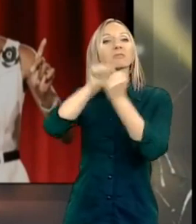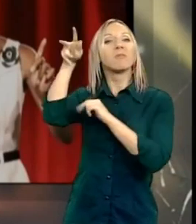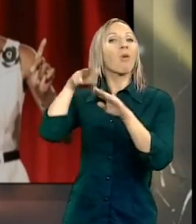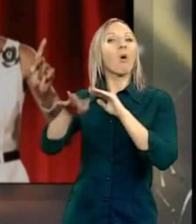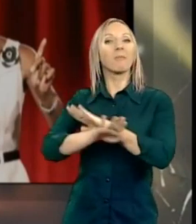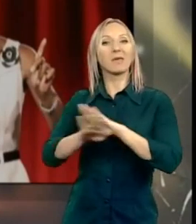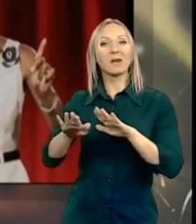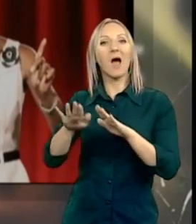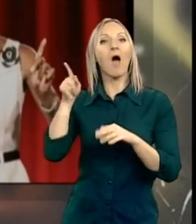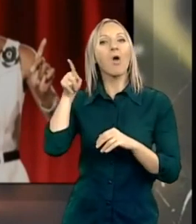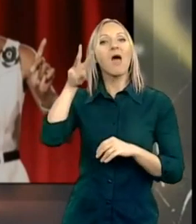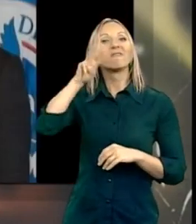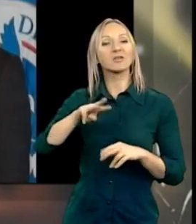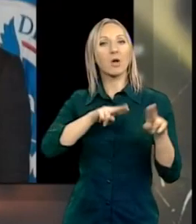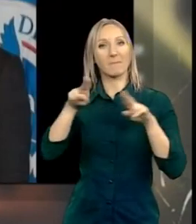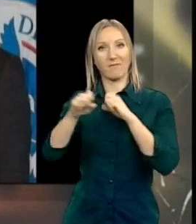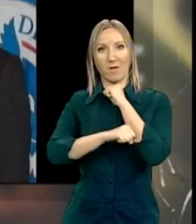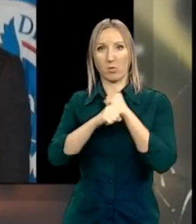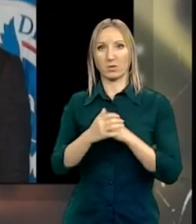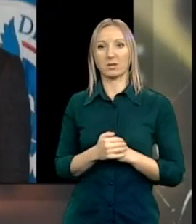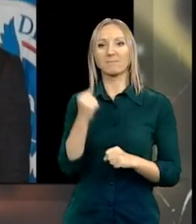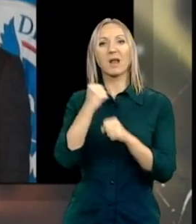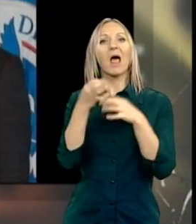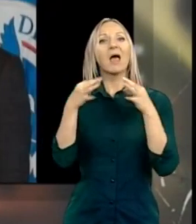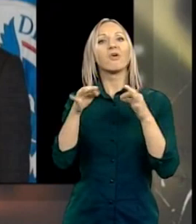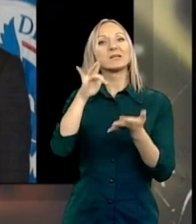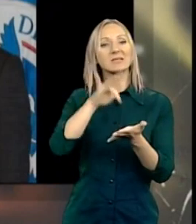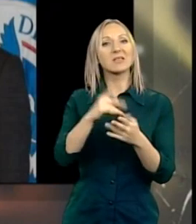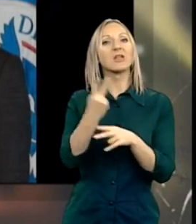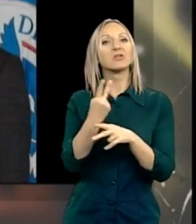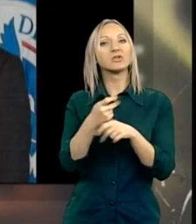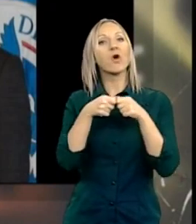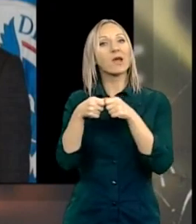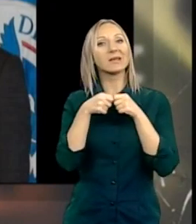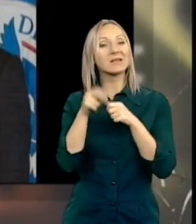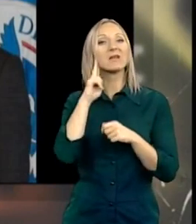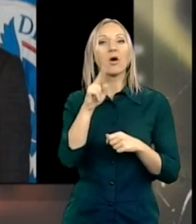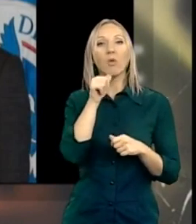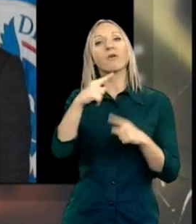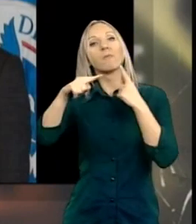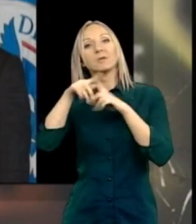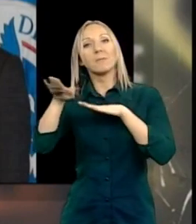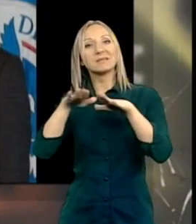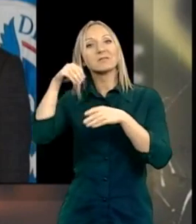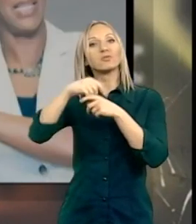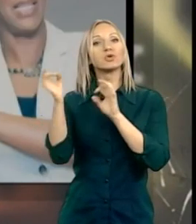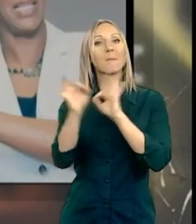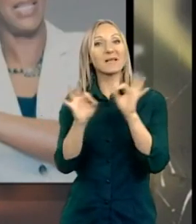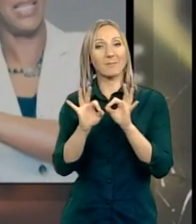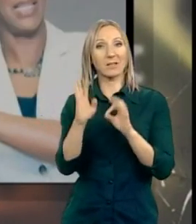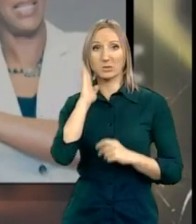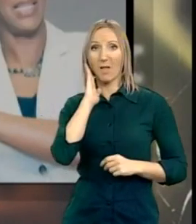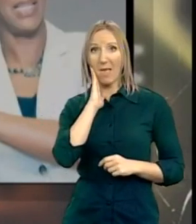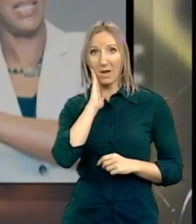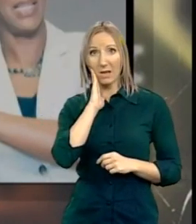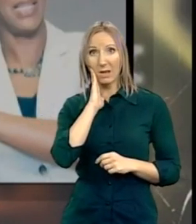Vašingtonskom pravnom fakultetu. Radila je za advokatski centar Nacionalne asocijacije gluvih i u Ministarstvu za unutrašnju bezbednost Sjedinjenih Američkih